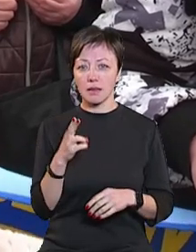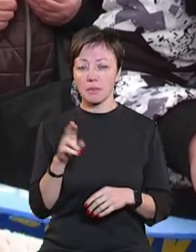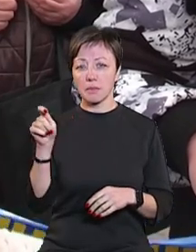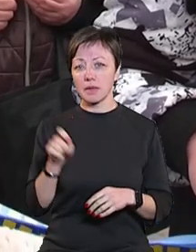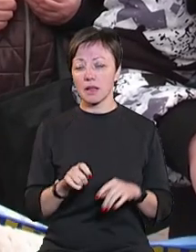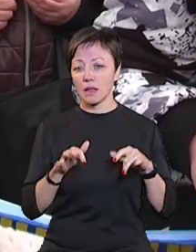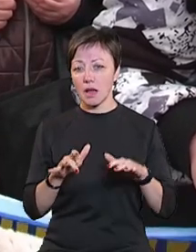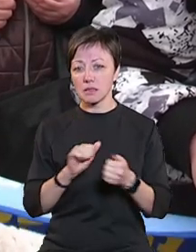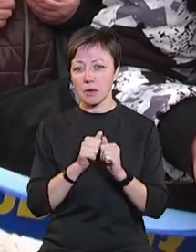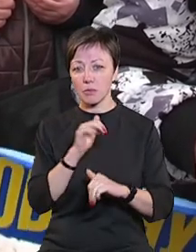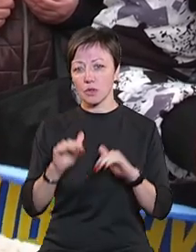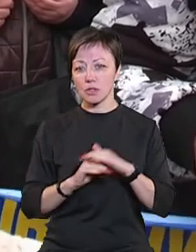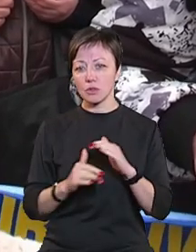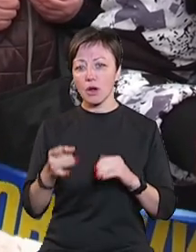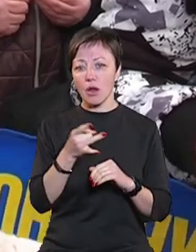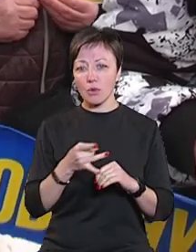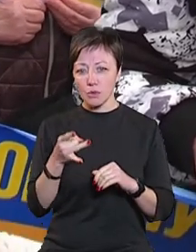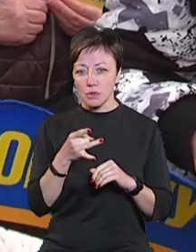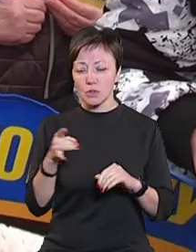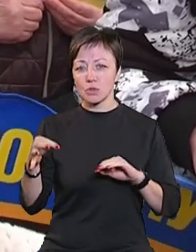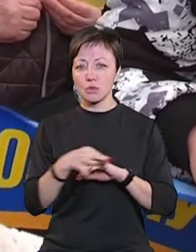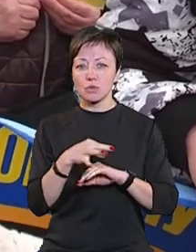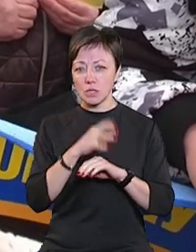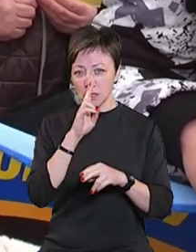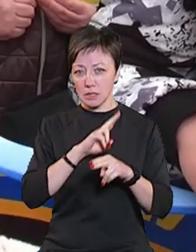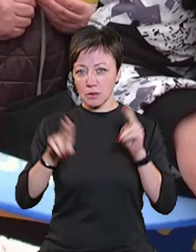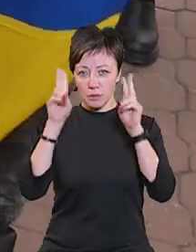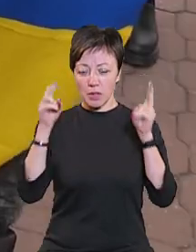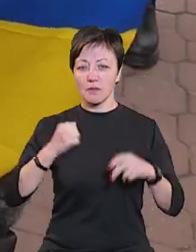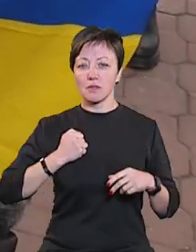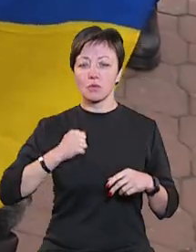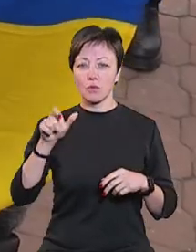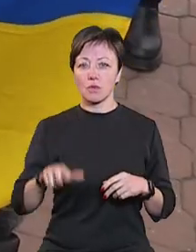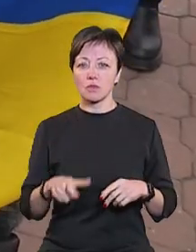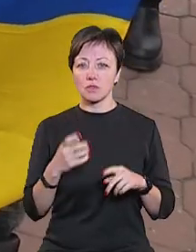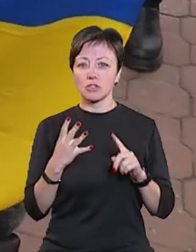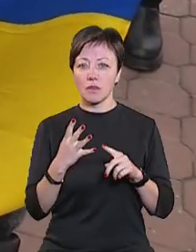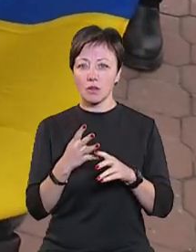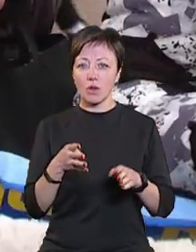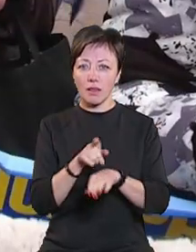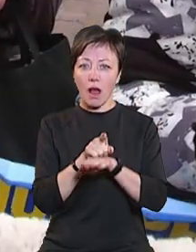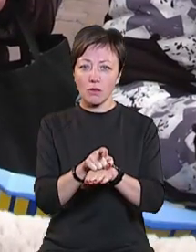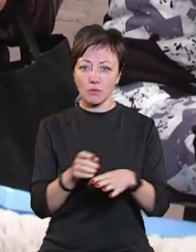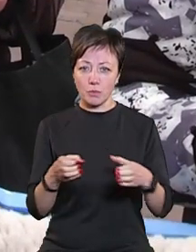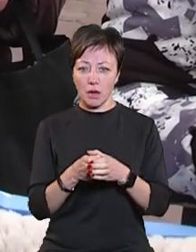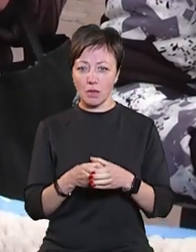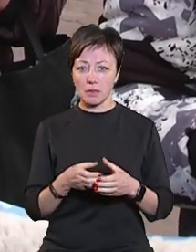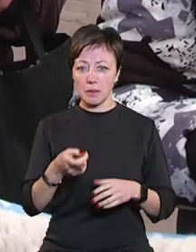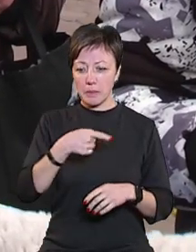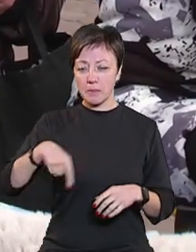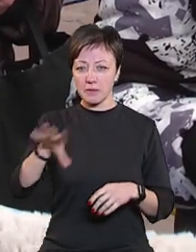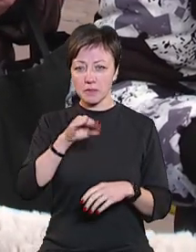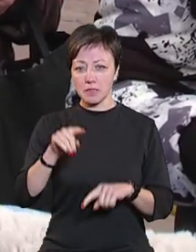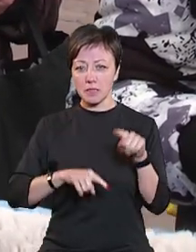на акцію з Кам'янець-Подільського району. Вона – дружина зниклого безвісти військового 4-ї танкової бригади. Ми всі